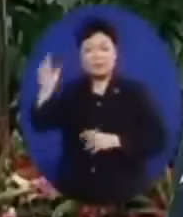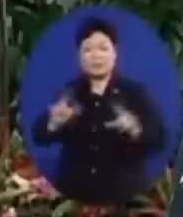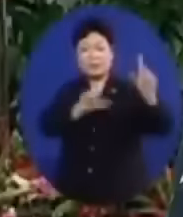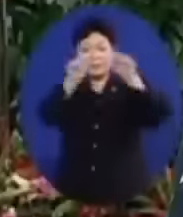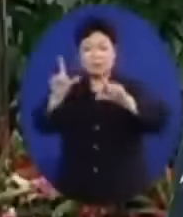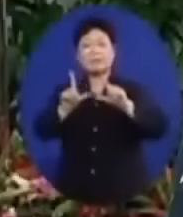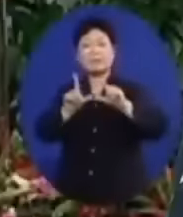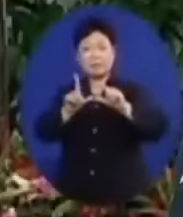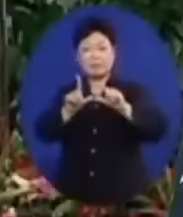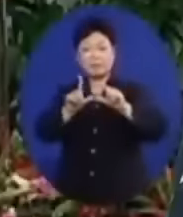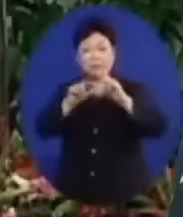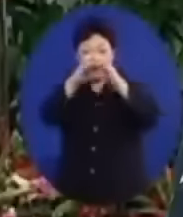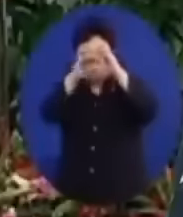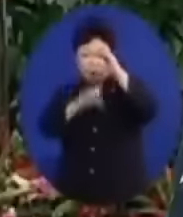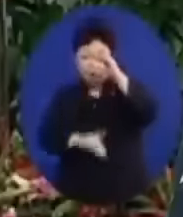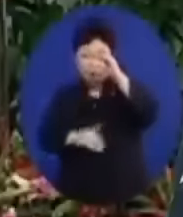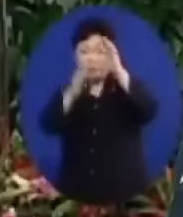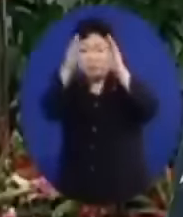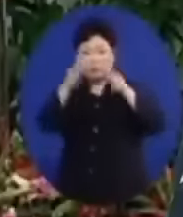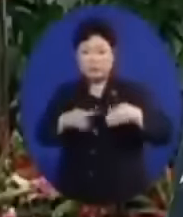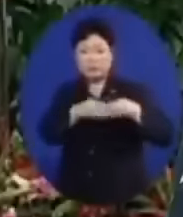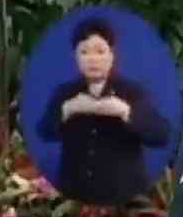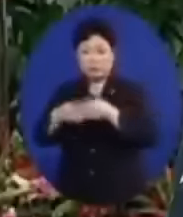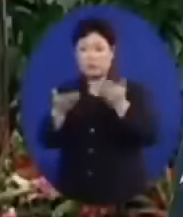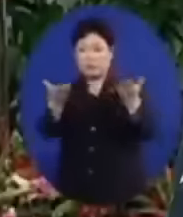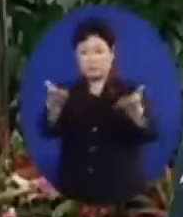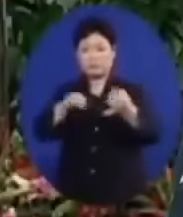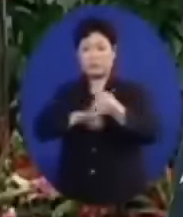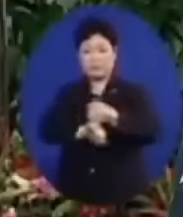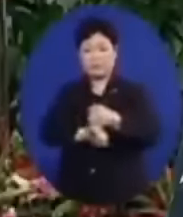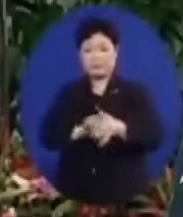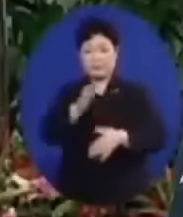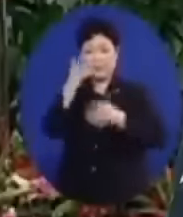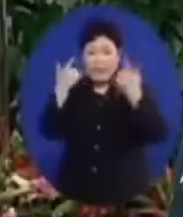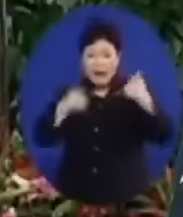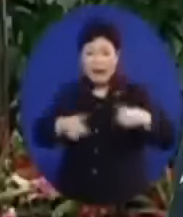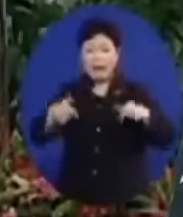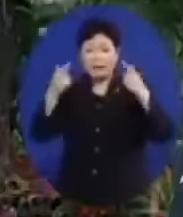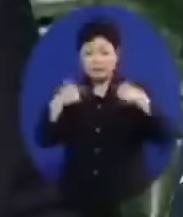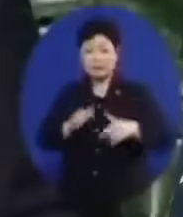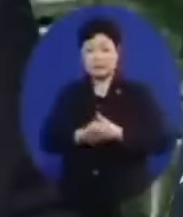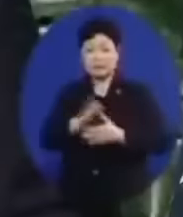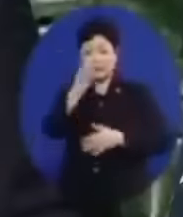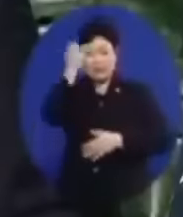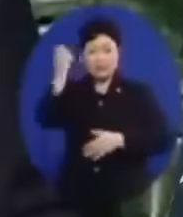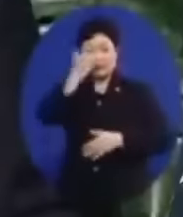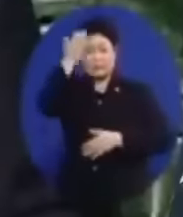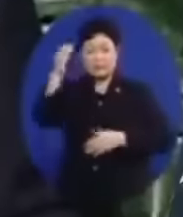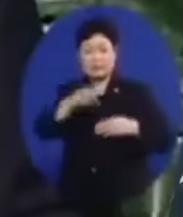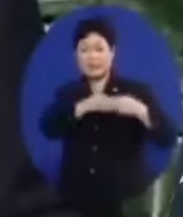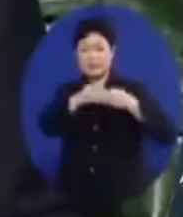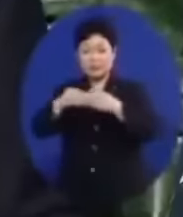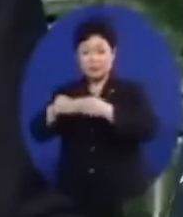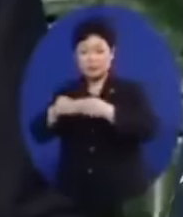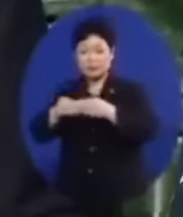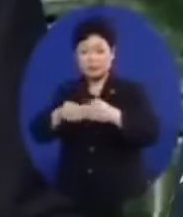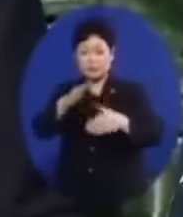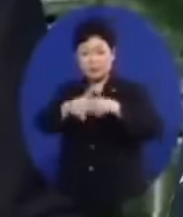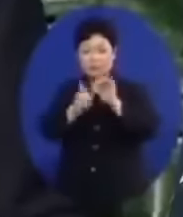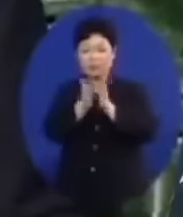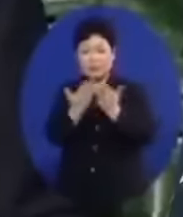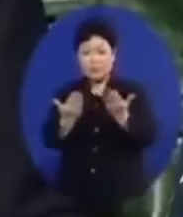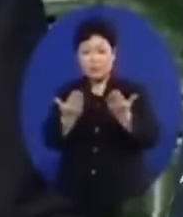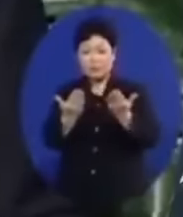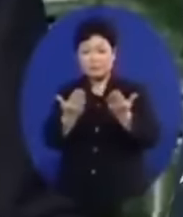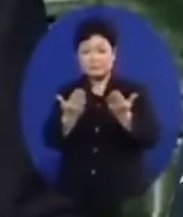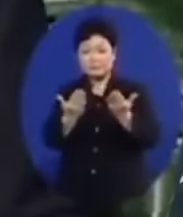전반적인 과정을 통해서 인도하십니다. 항상 성령님의 인도는 성경 말씀에